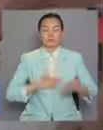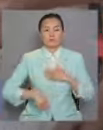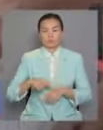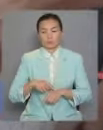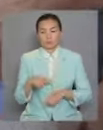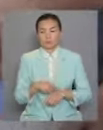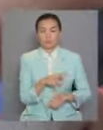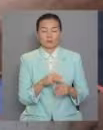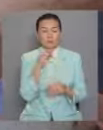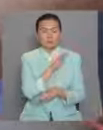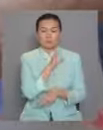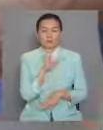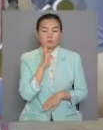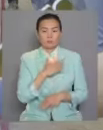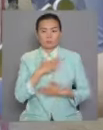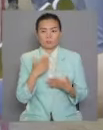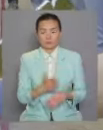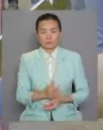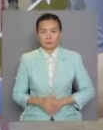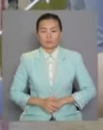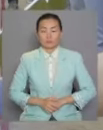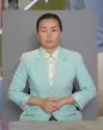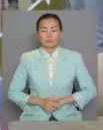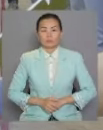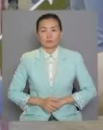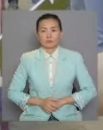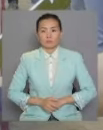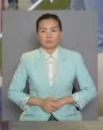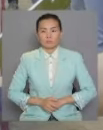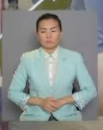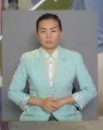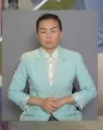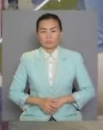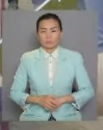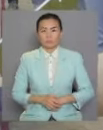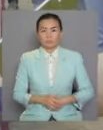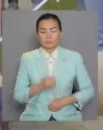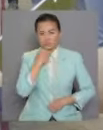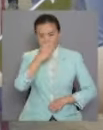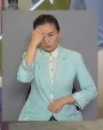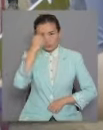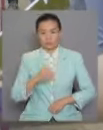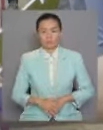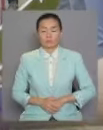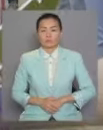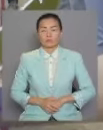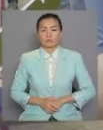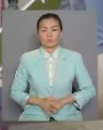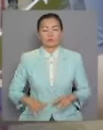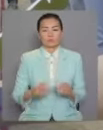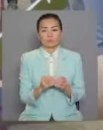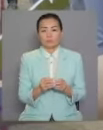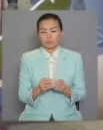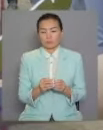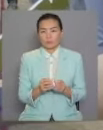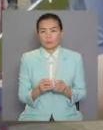қойнына сыймаған көп балалы ана алғысын жеткізді. Мына рахмет, елдің ортасына келіп мені бағалап отырған, шығамды